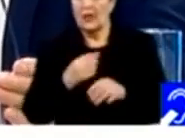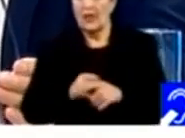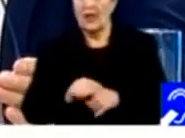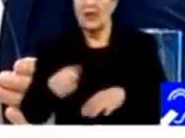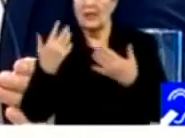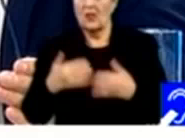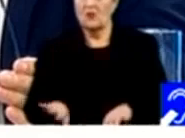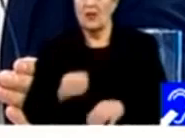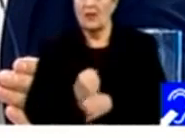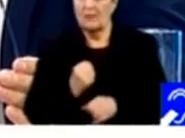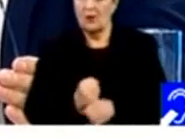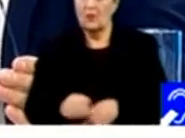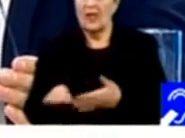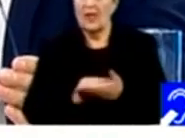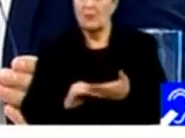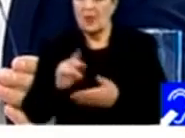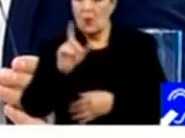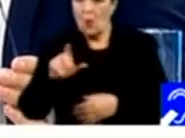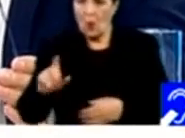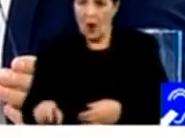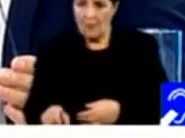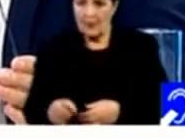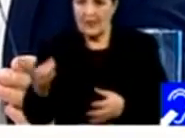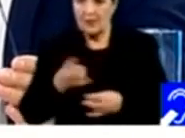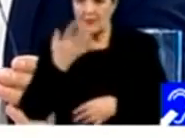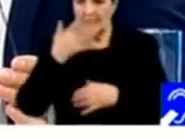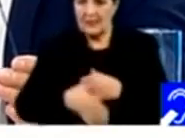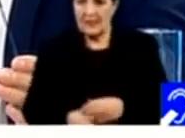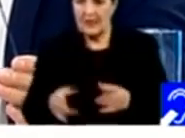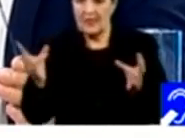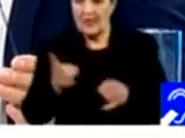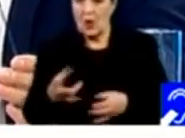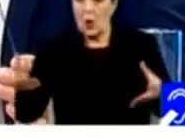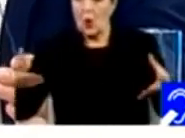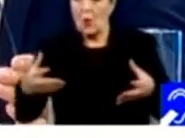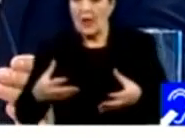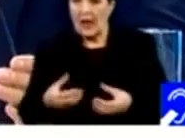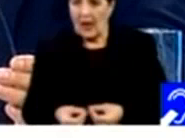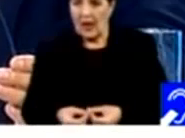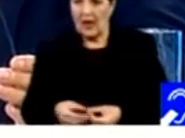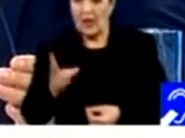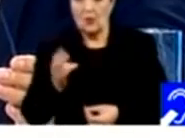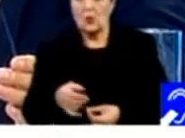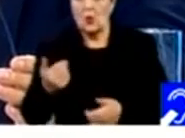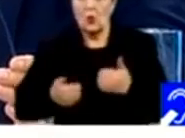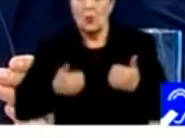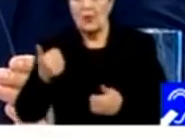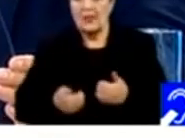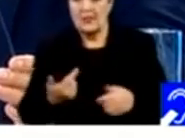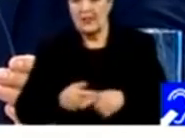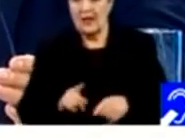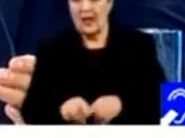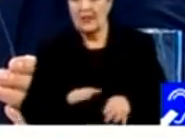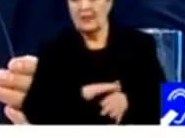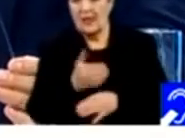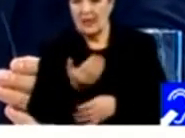deja. Repet, oamenii trebuie să înțeleagă. Avem nevoie de cooperare și nu de competiție sălbatică, așa cum s-a realizat